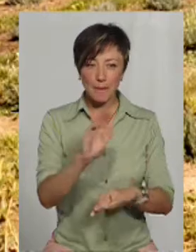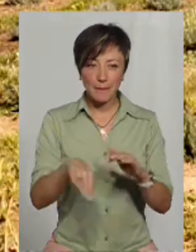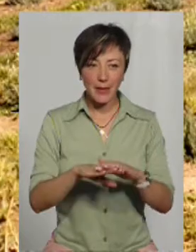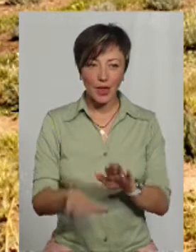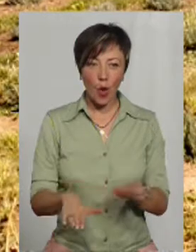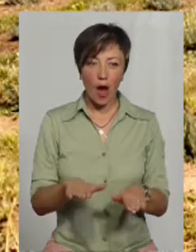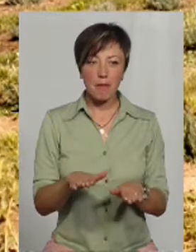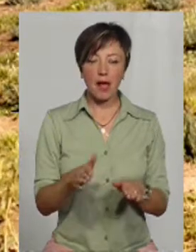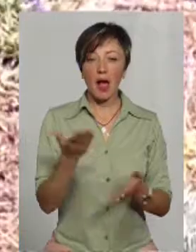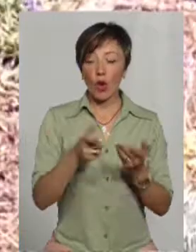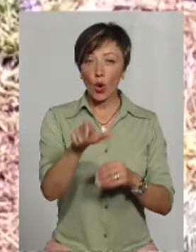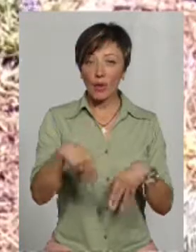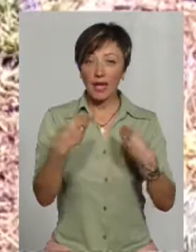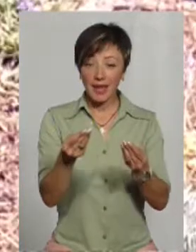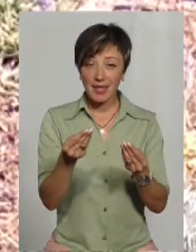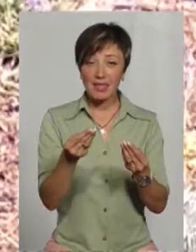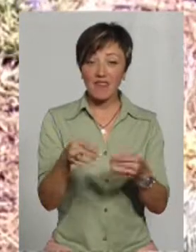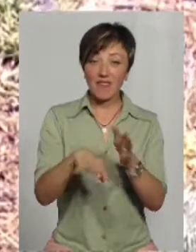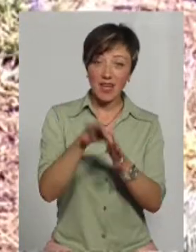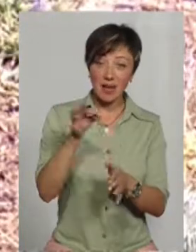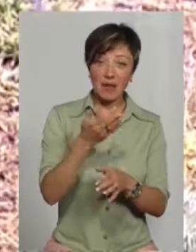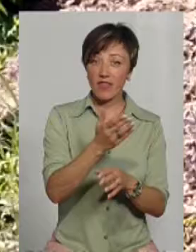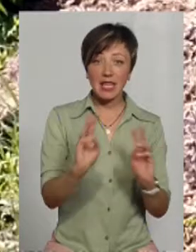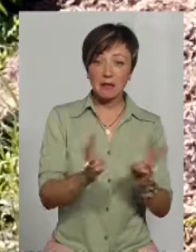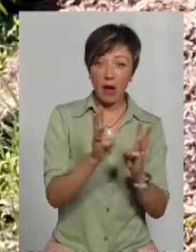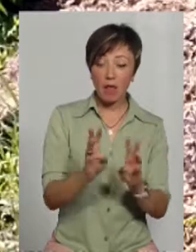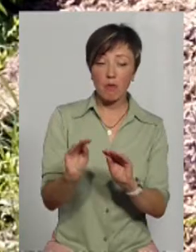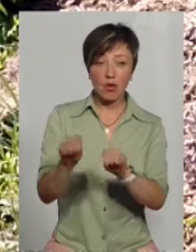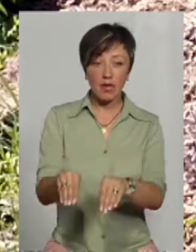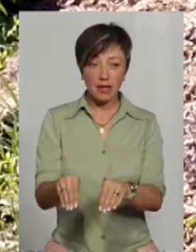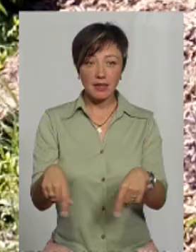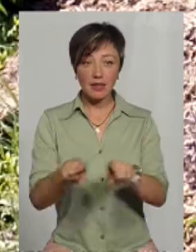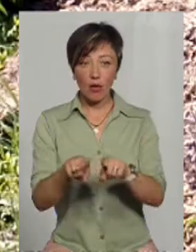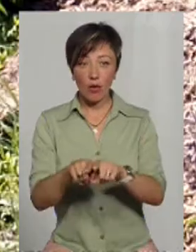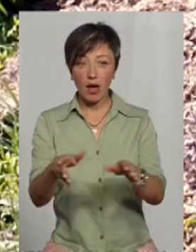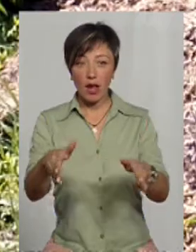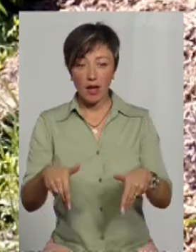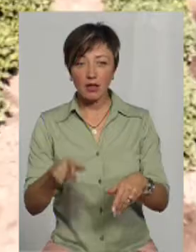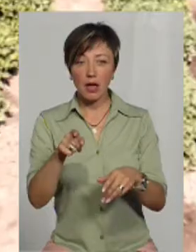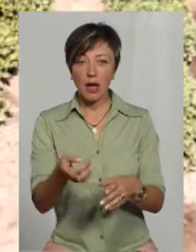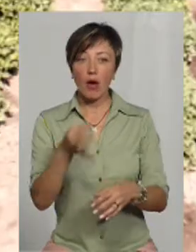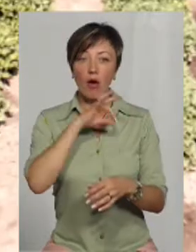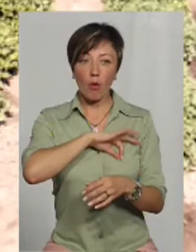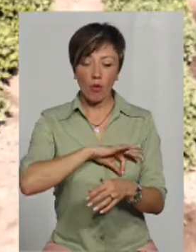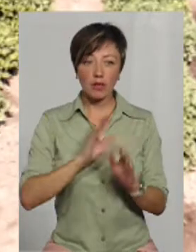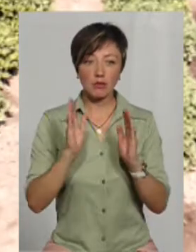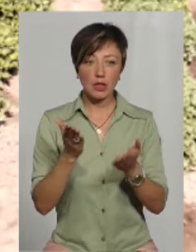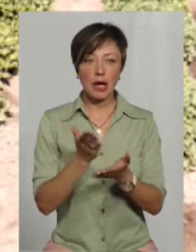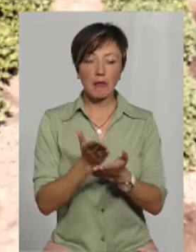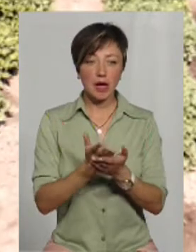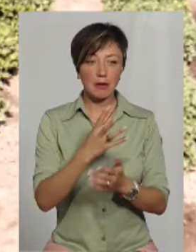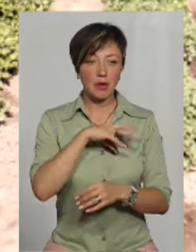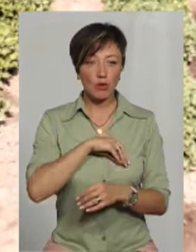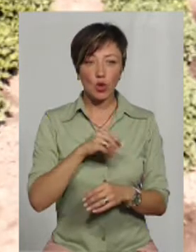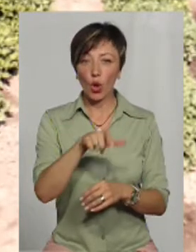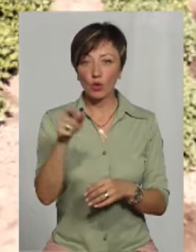ногами. Коли людям дається альтернатива, що от ви не спалите, а ви покладете от таку от грядочку, і воно вам принесе прибуток,